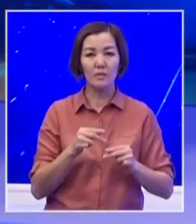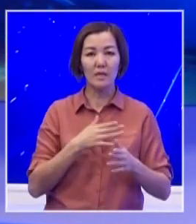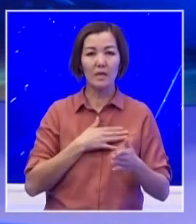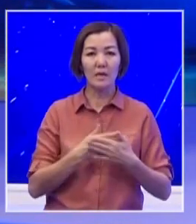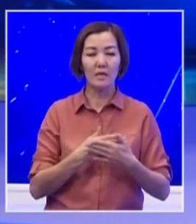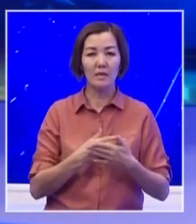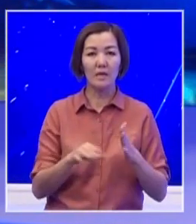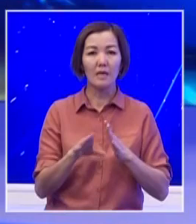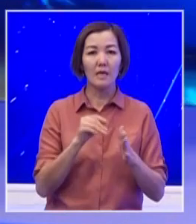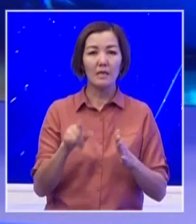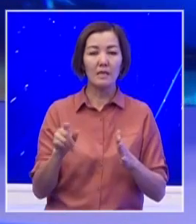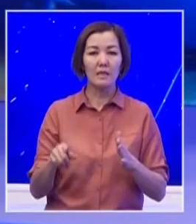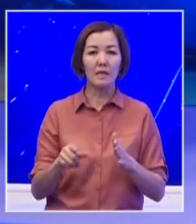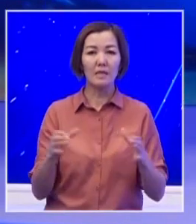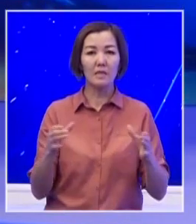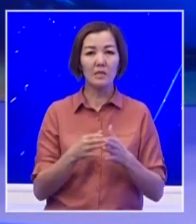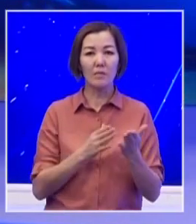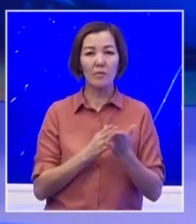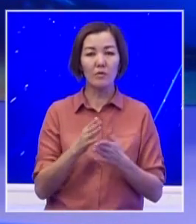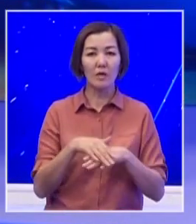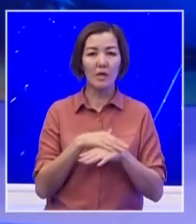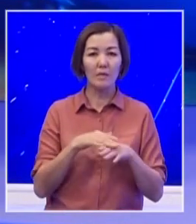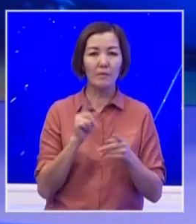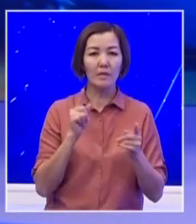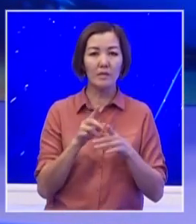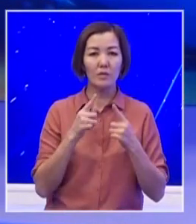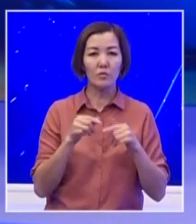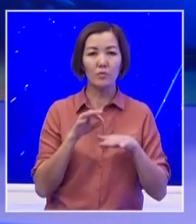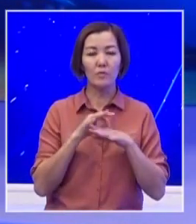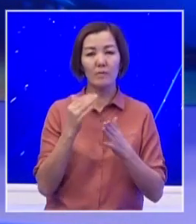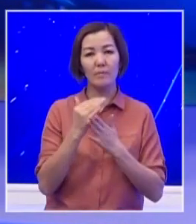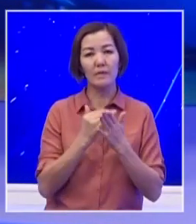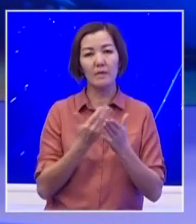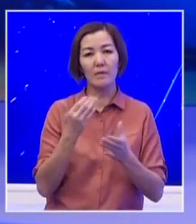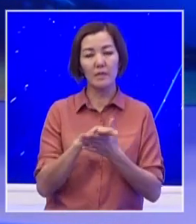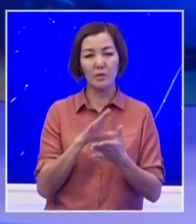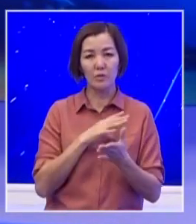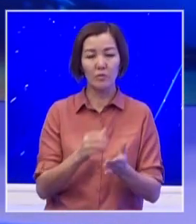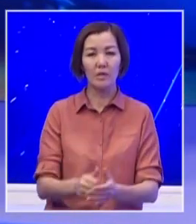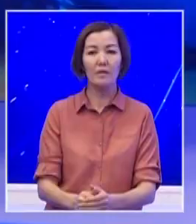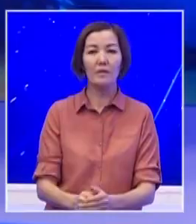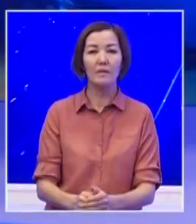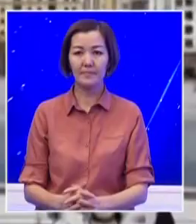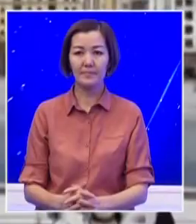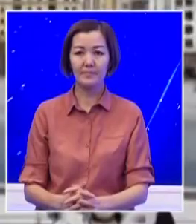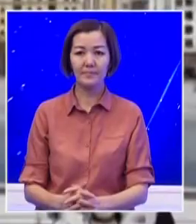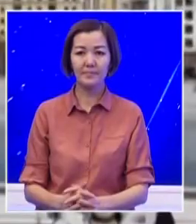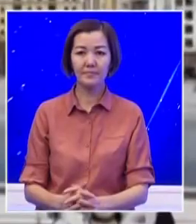қарқынды. Кандидаттар мен олардың штаб өкілдері халықпен кездесу ұйымдастырып, бағдарламаларын таныстыруда.